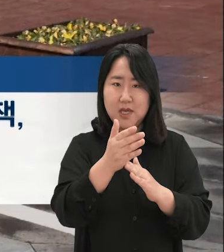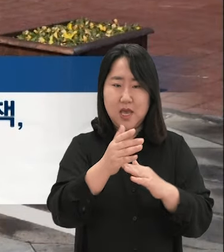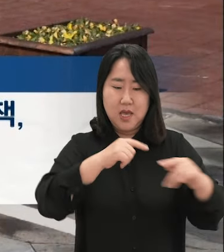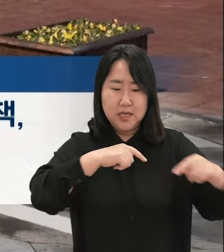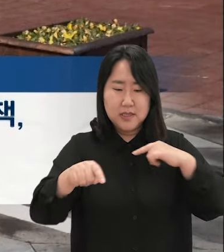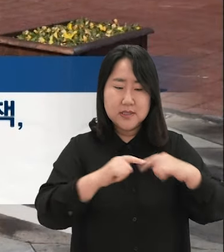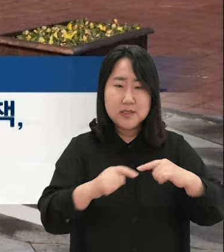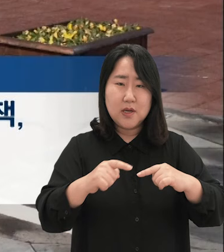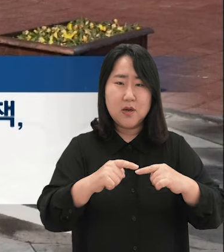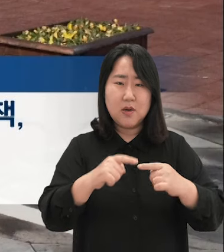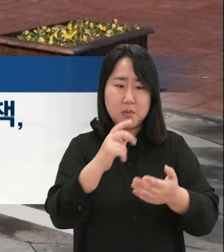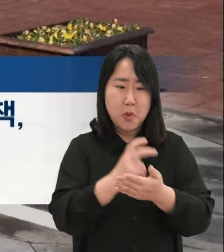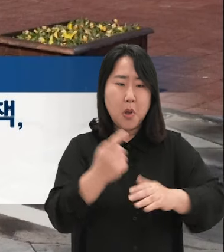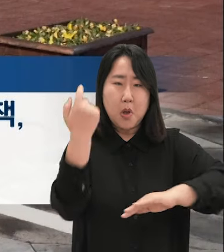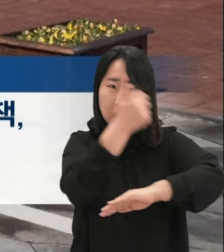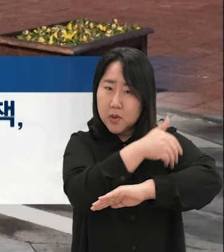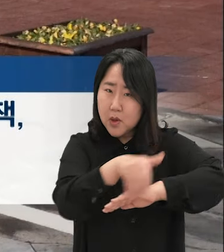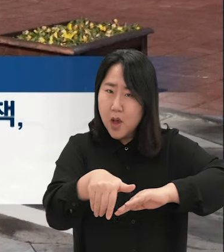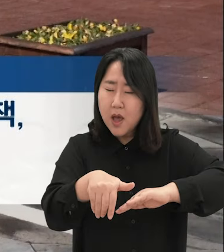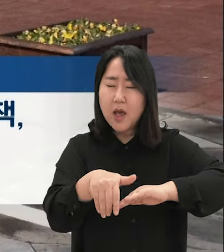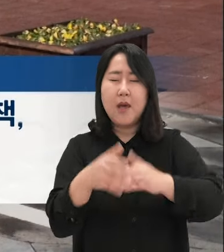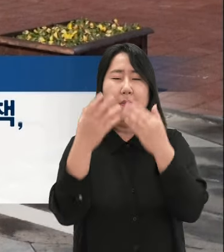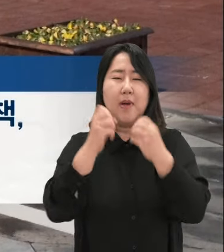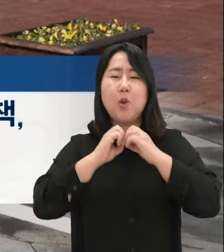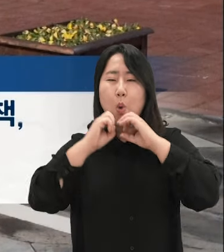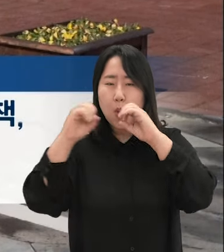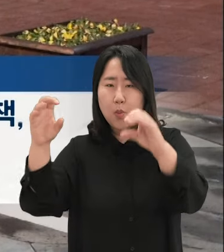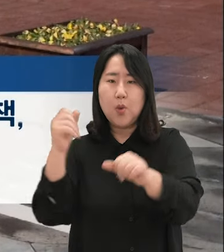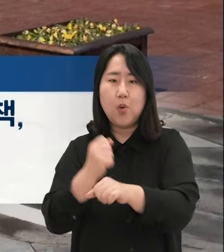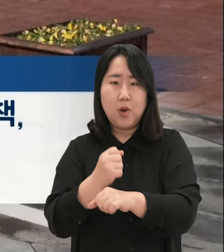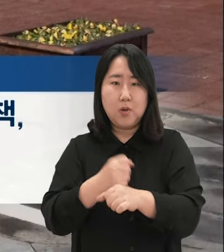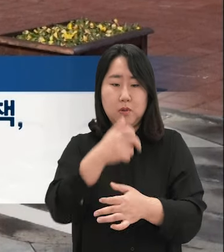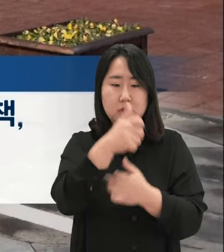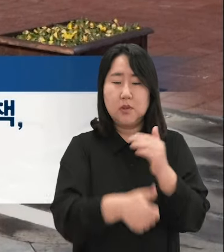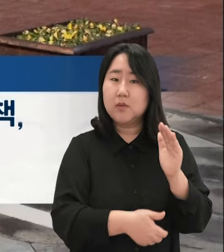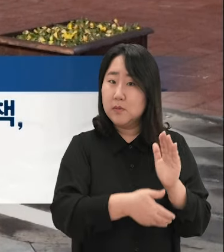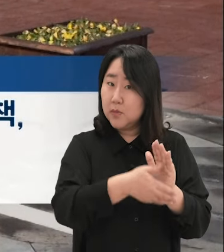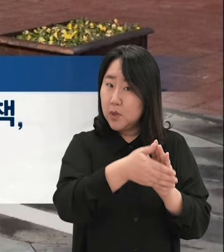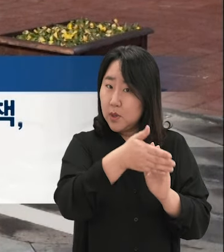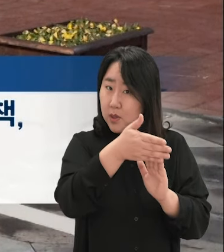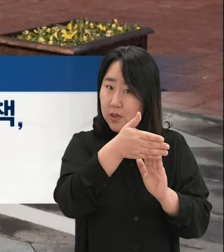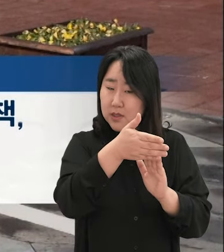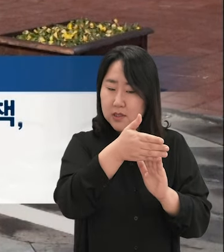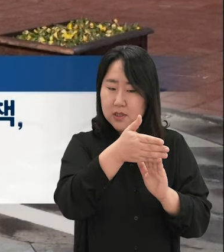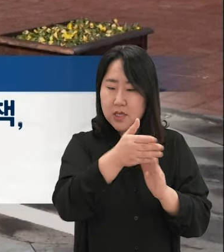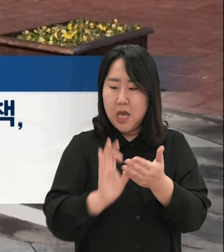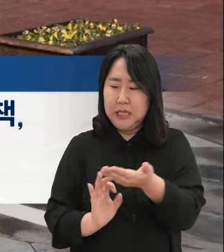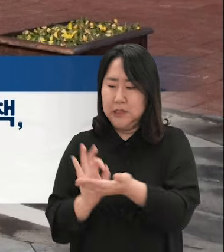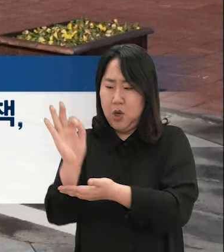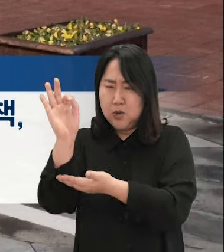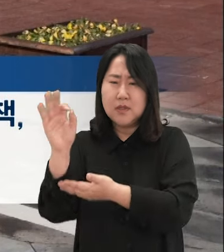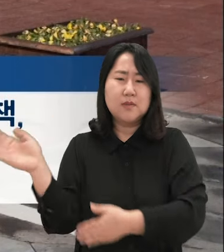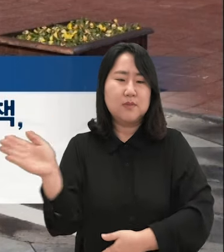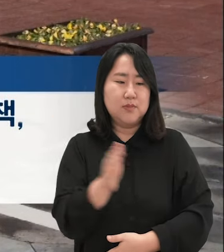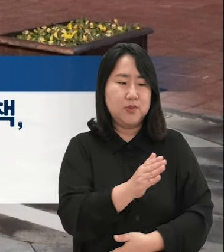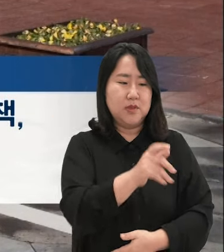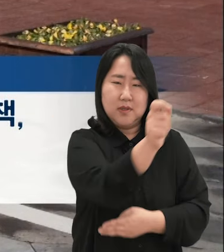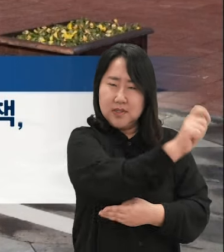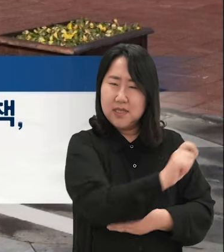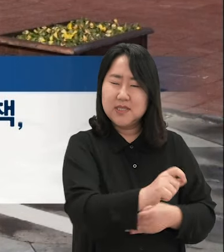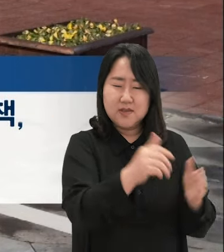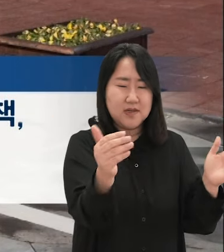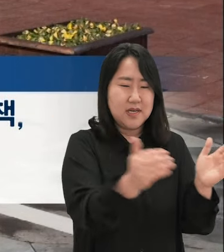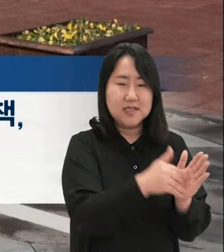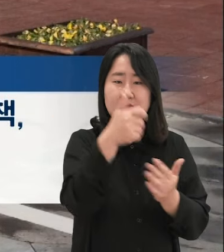정책 시책 같은 것을 더욱더 많이 홍보를 하고서 서기포 시의 어 성산에서 대전까지